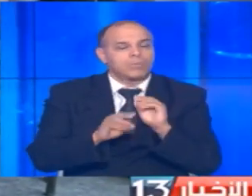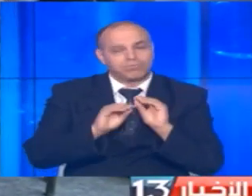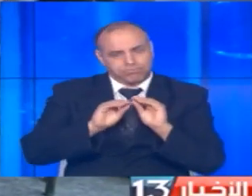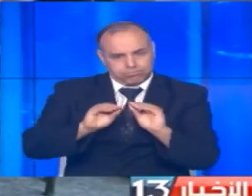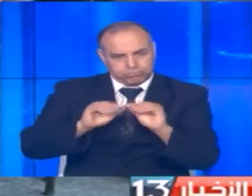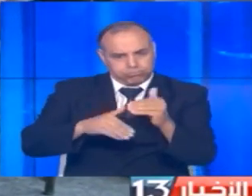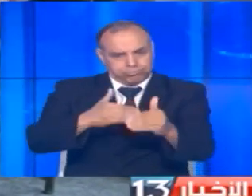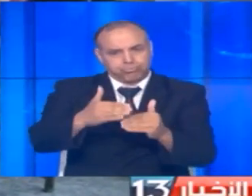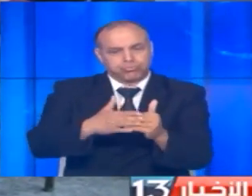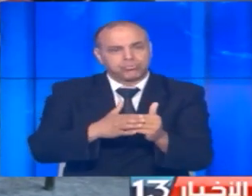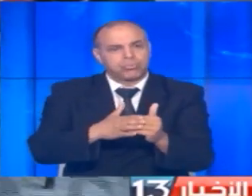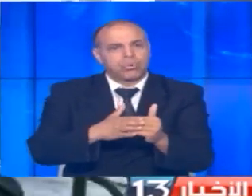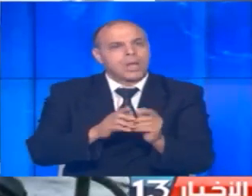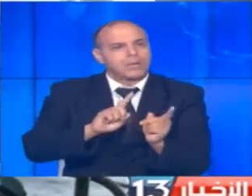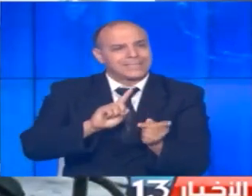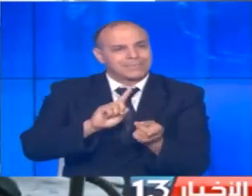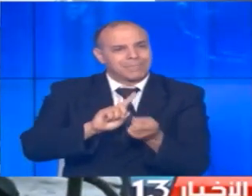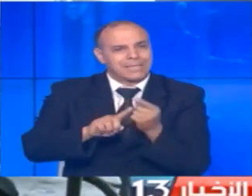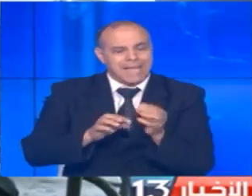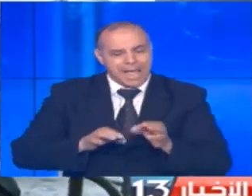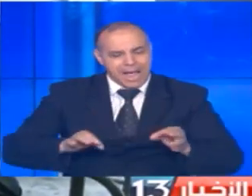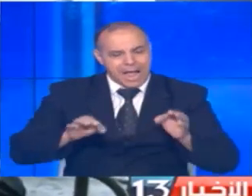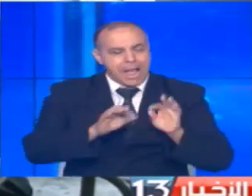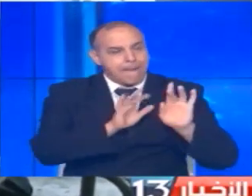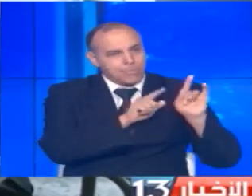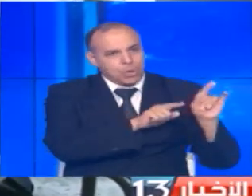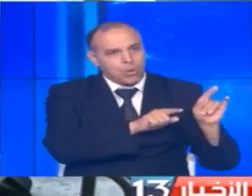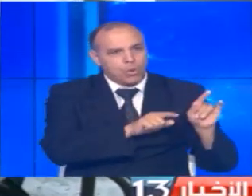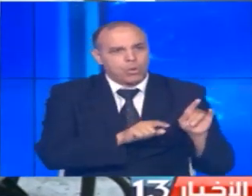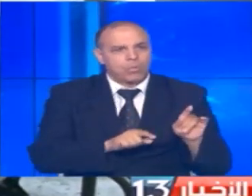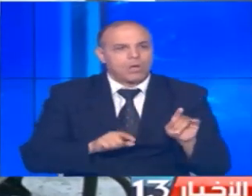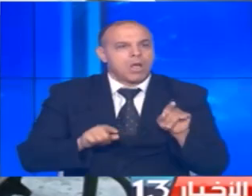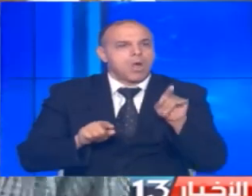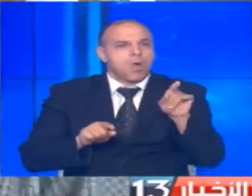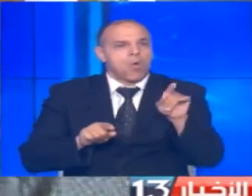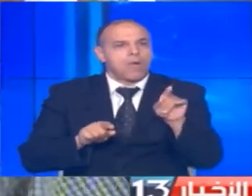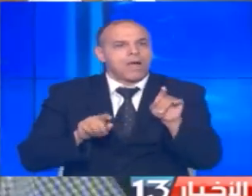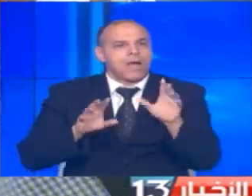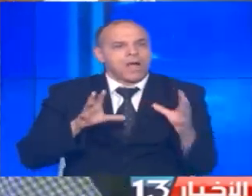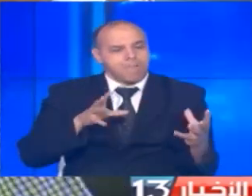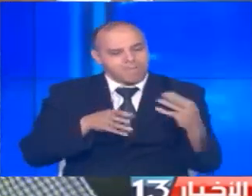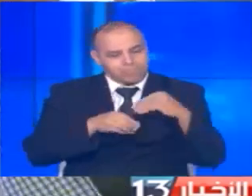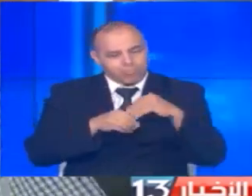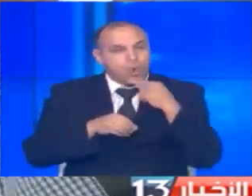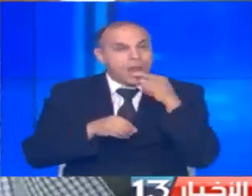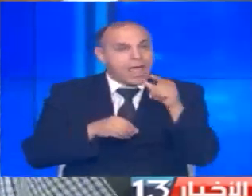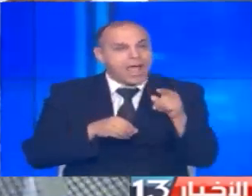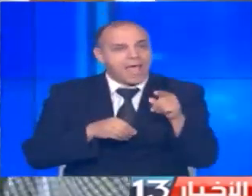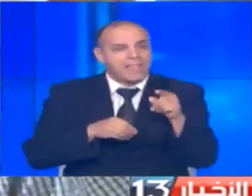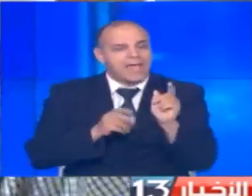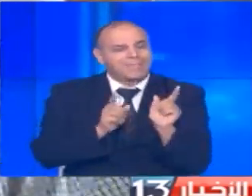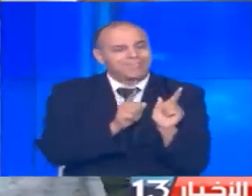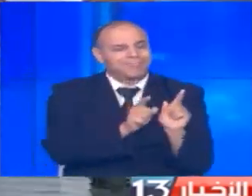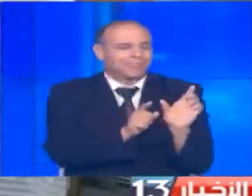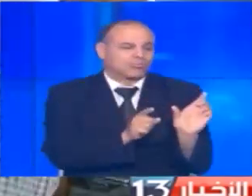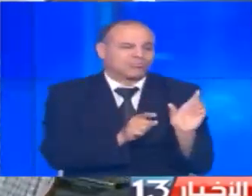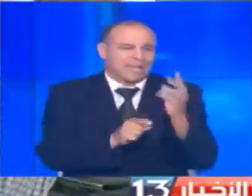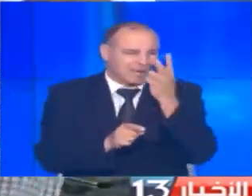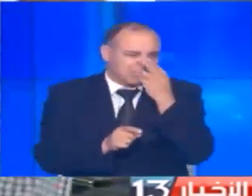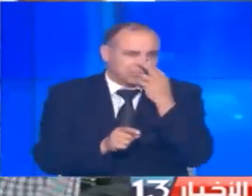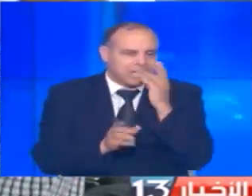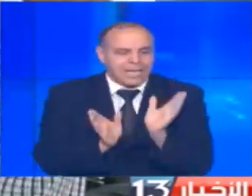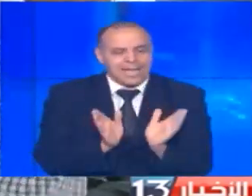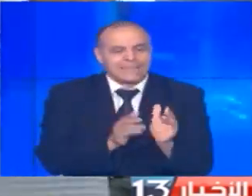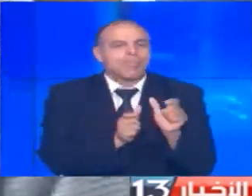تعليمهم وتخصص لهم قاعة. هما 9 وليدات، وهالإدماج يتسمى إدماج جزئي، خاطر قاعدين في